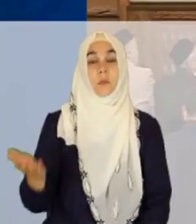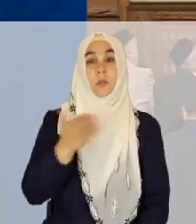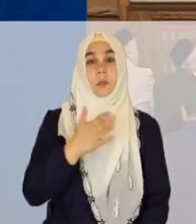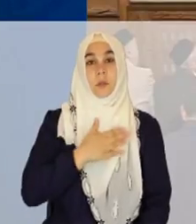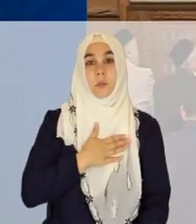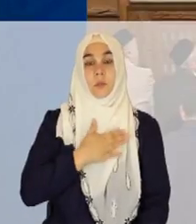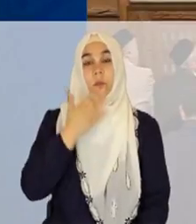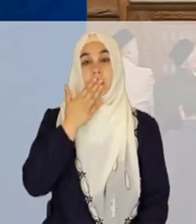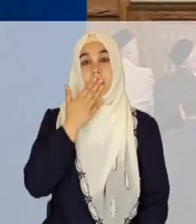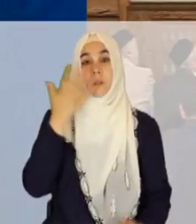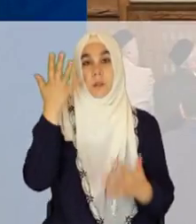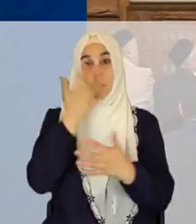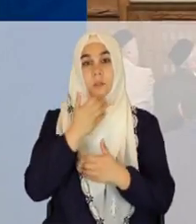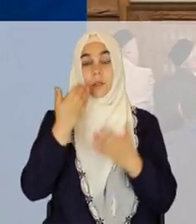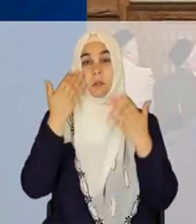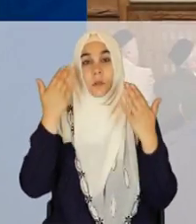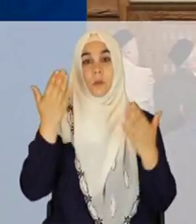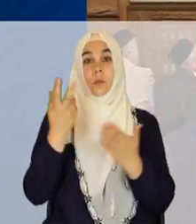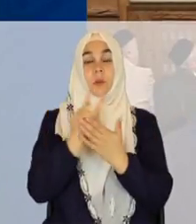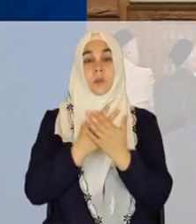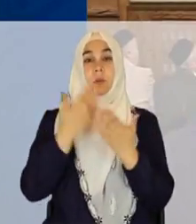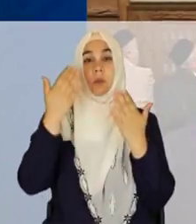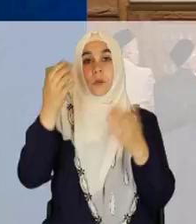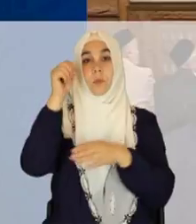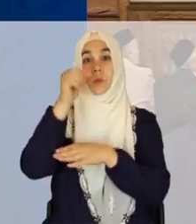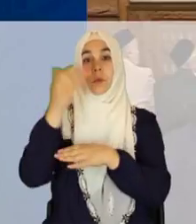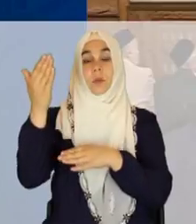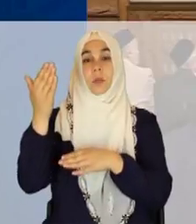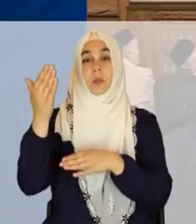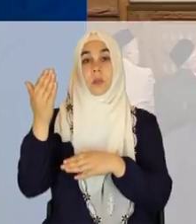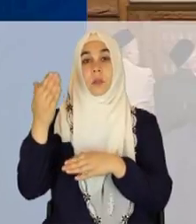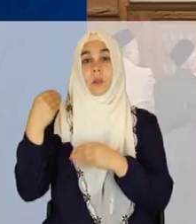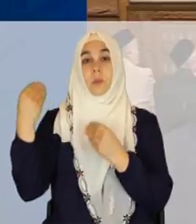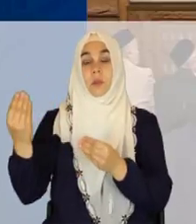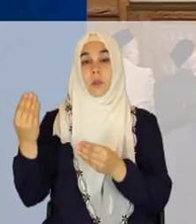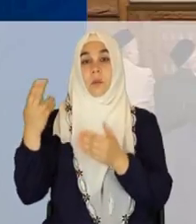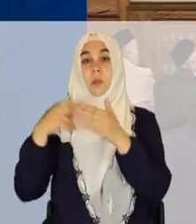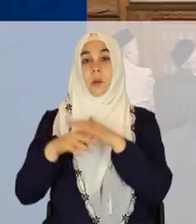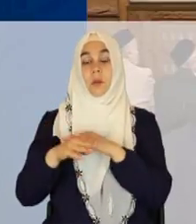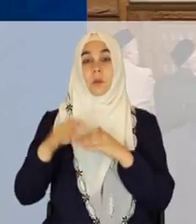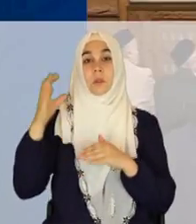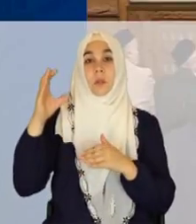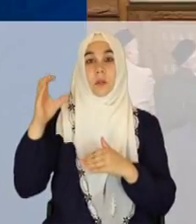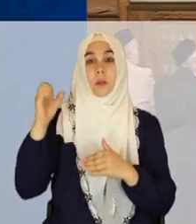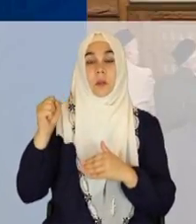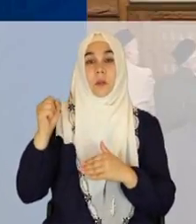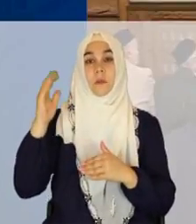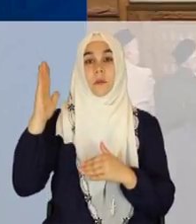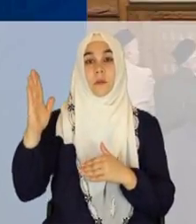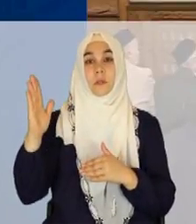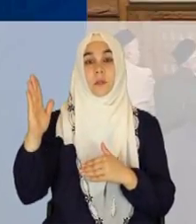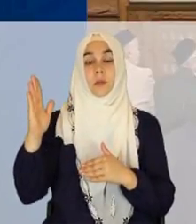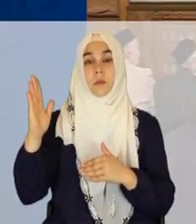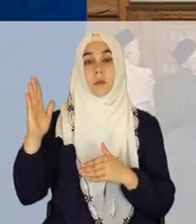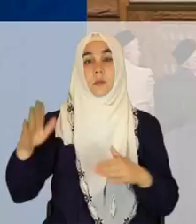Bizlarga Ramazon kechalarini bedor o'tkazishni sunnat qilgan payg'ambarimiz Muhammad